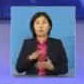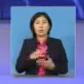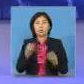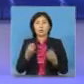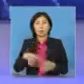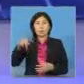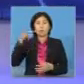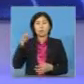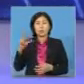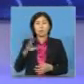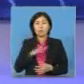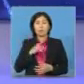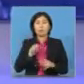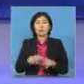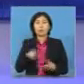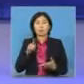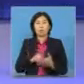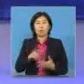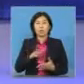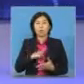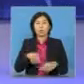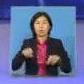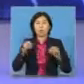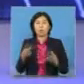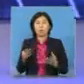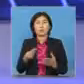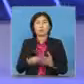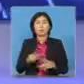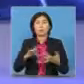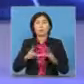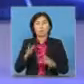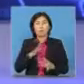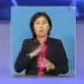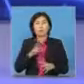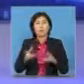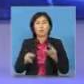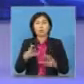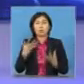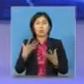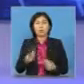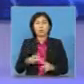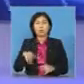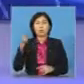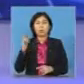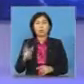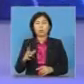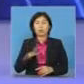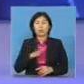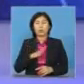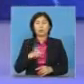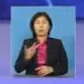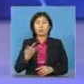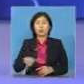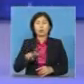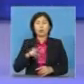простые казахстанцы. Именно для этих целей был размещен специальный счет в социальных сетях. В считанные дни неравнодушные граждане пожертвовали около